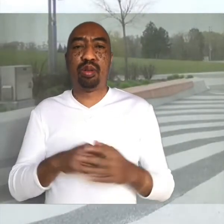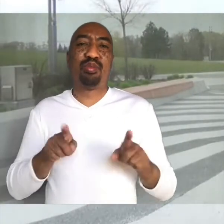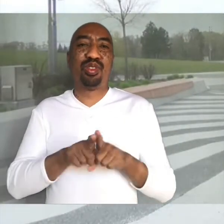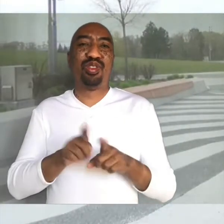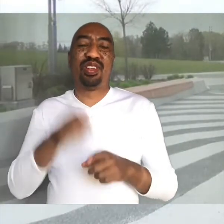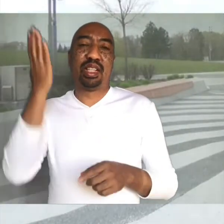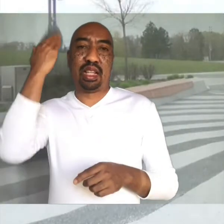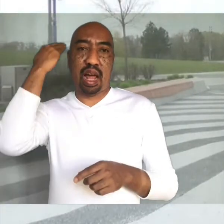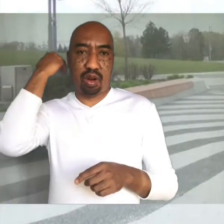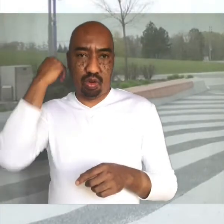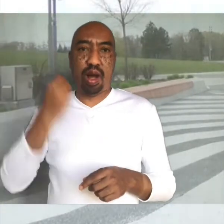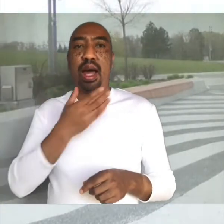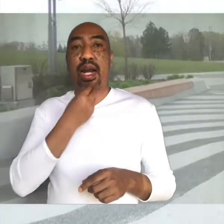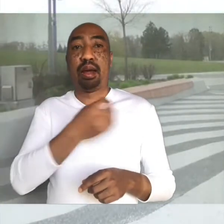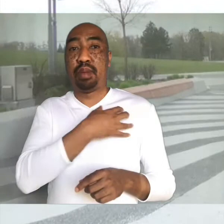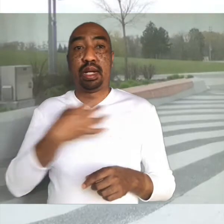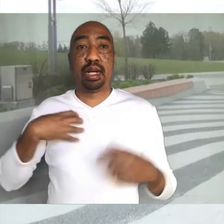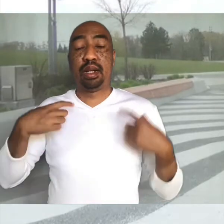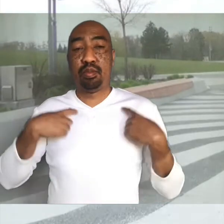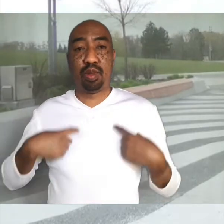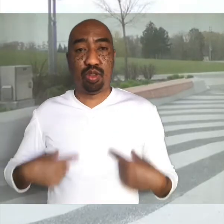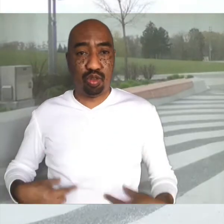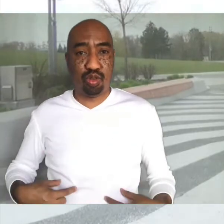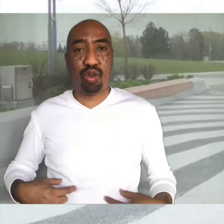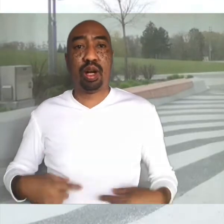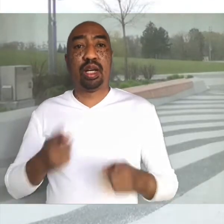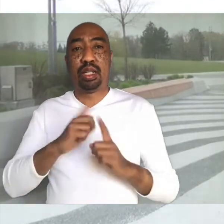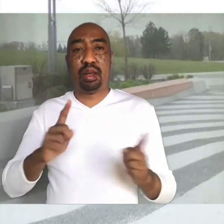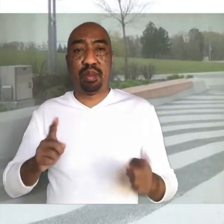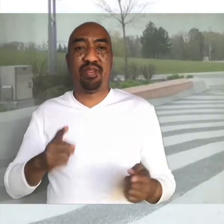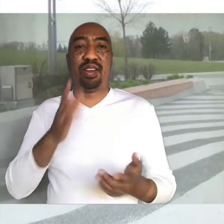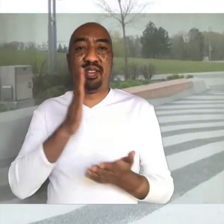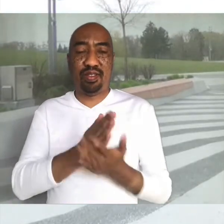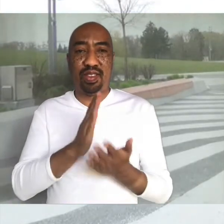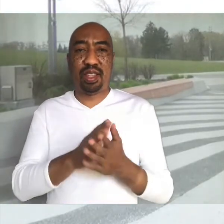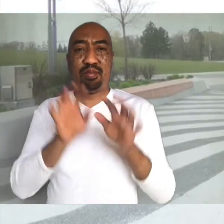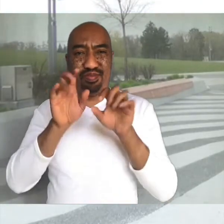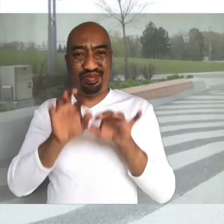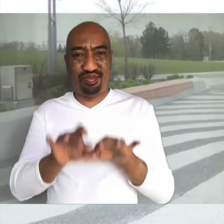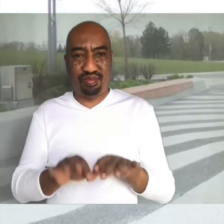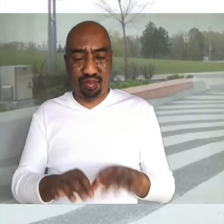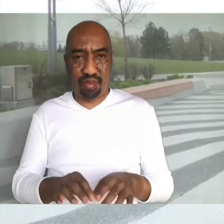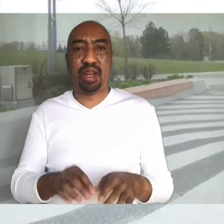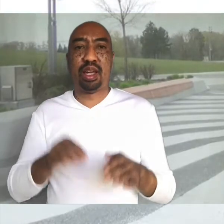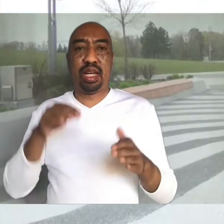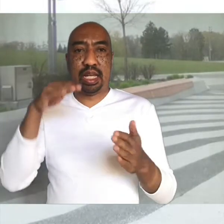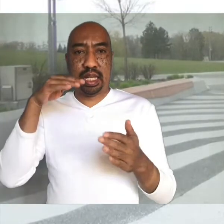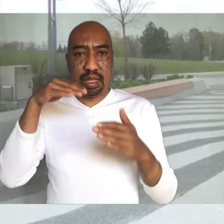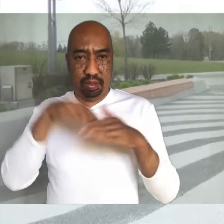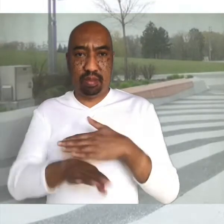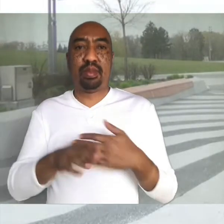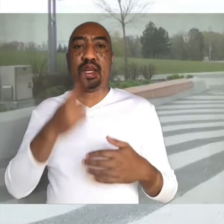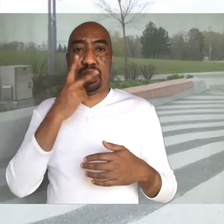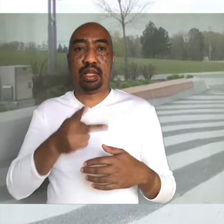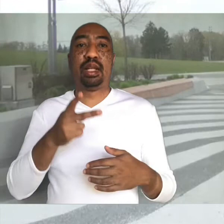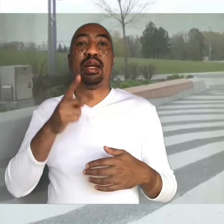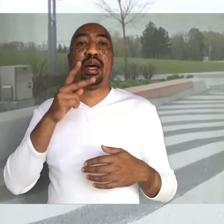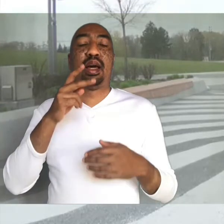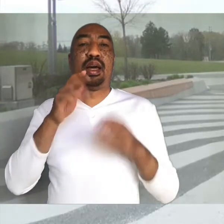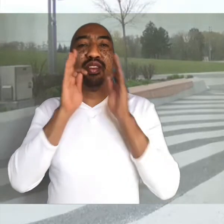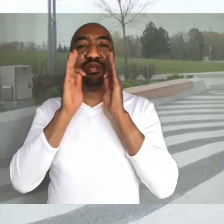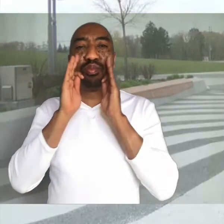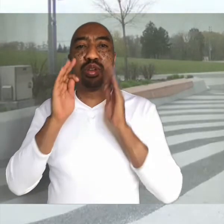ametrahantsika ireo fampianarana sy fampiharezana avy amin'ireo ray aman-dreny maro samihafa tao amin'ny vondrona, ka afaka